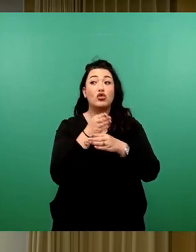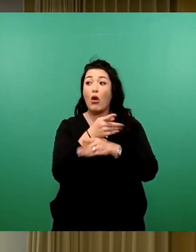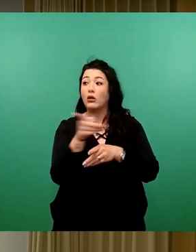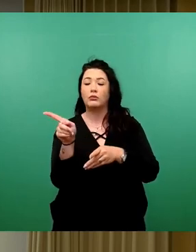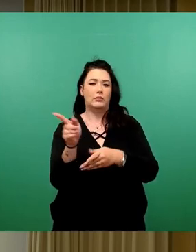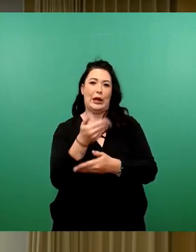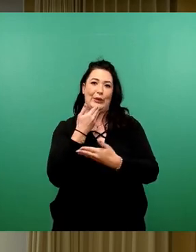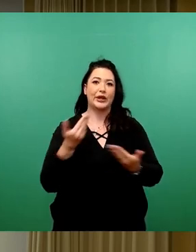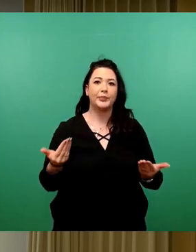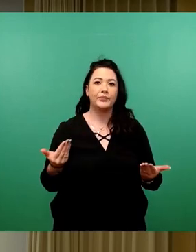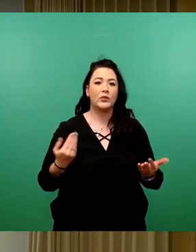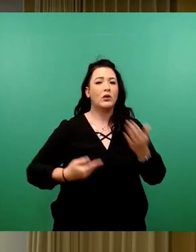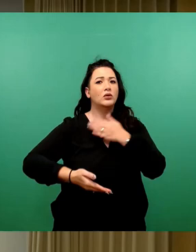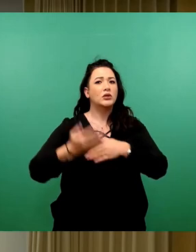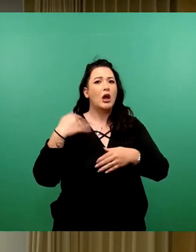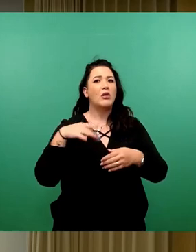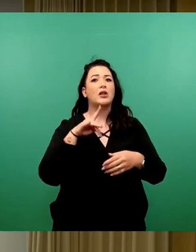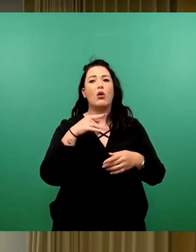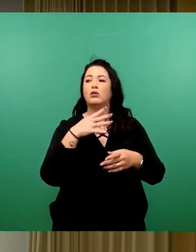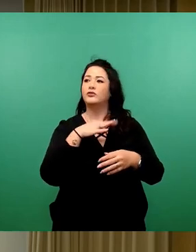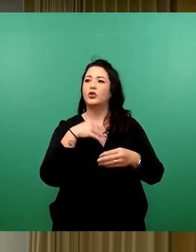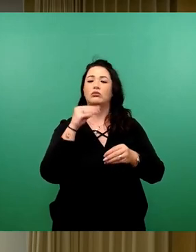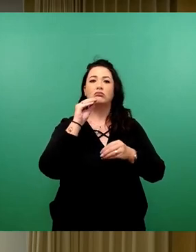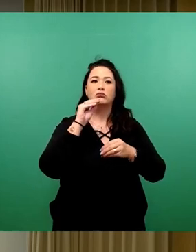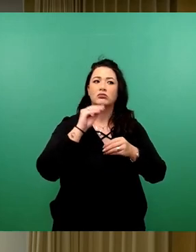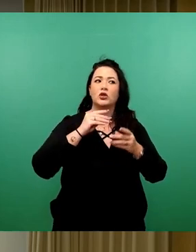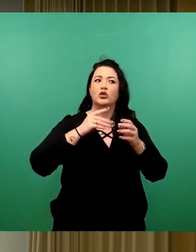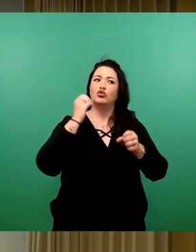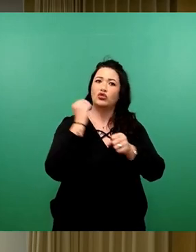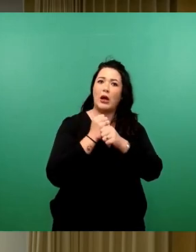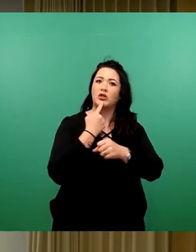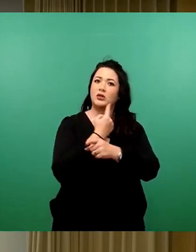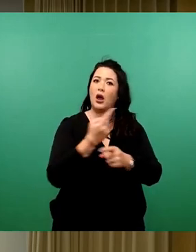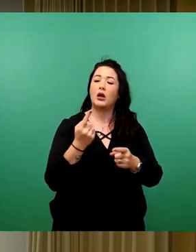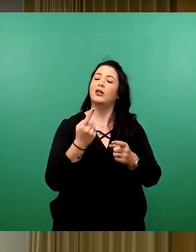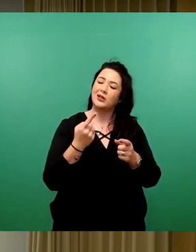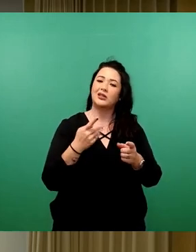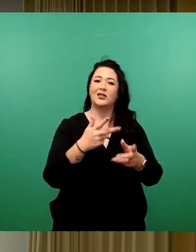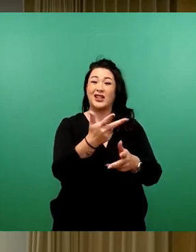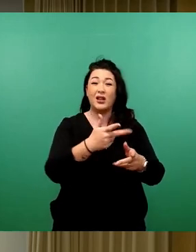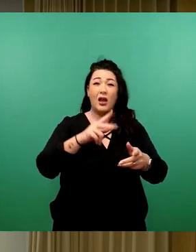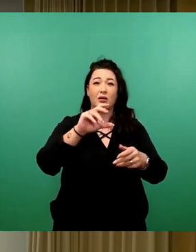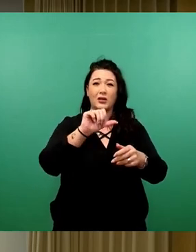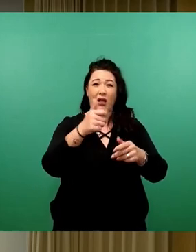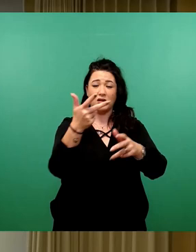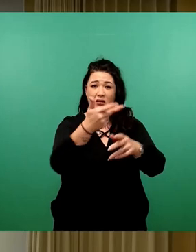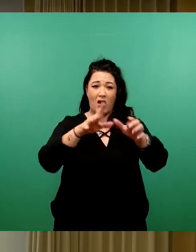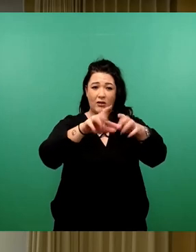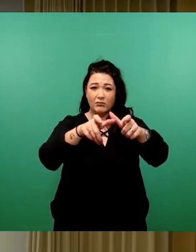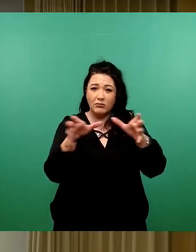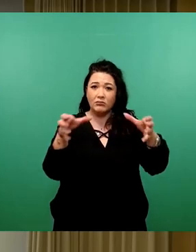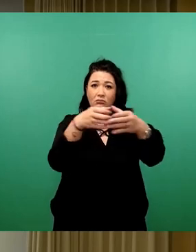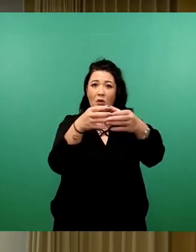ihren Äußerungen ganz besonders gestört. Es braucht eine Frau. Und zwar unter den ersten drei. Und jetzt gerade hören wir